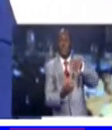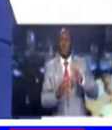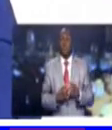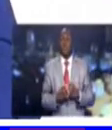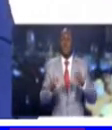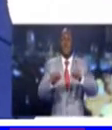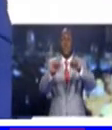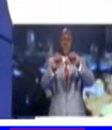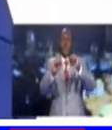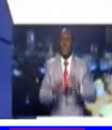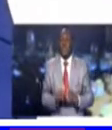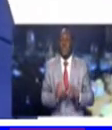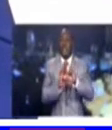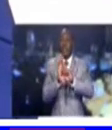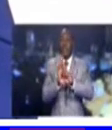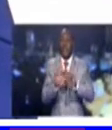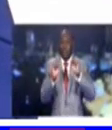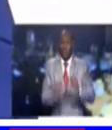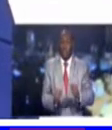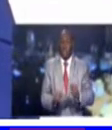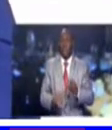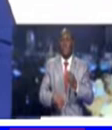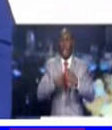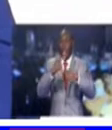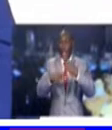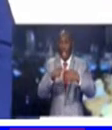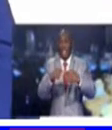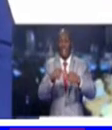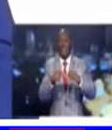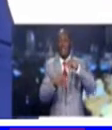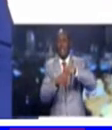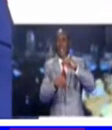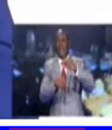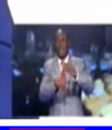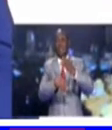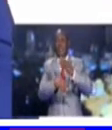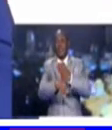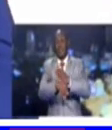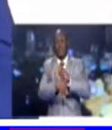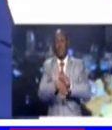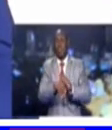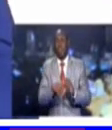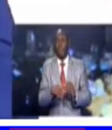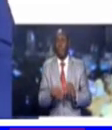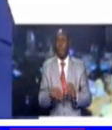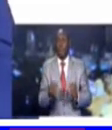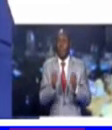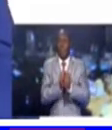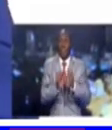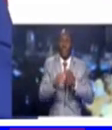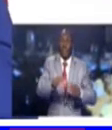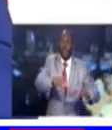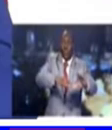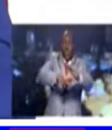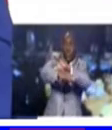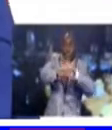exhaustive pourrait évoluer en fonction des circonstances elles sont assorties de comme le feu